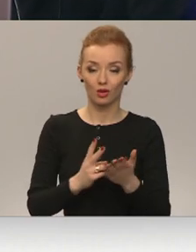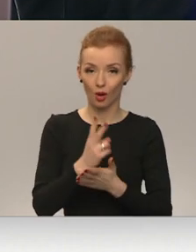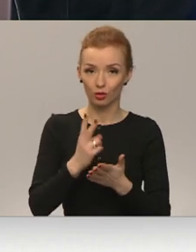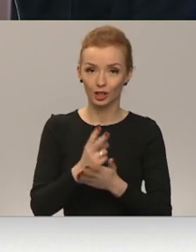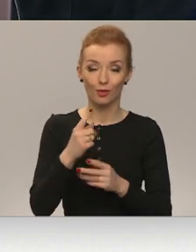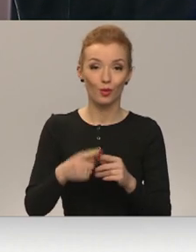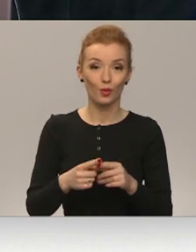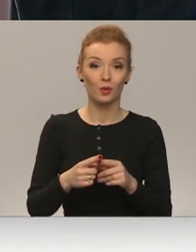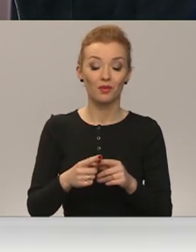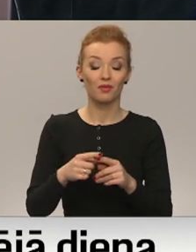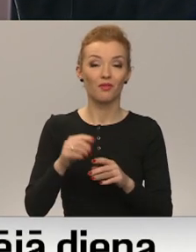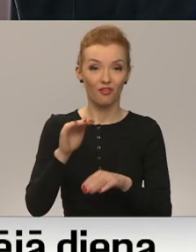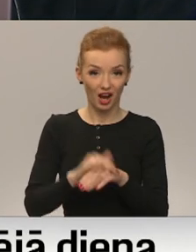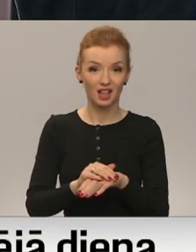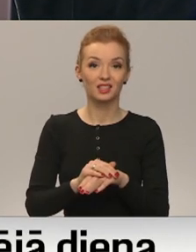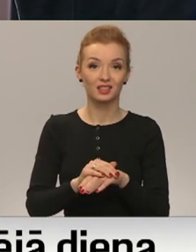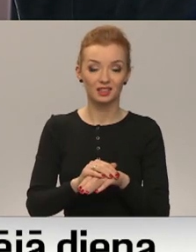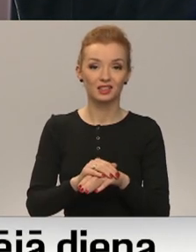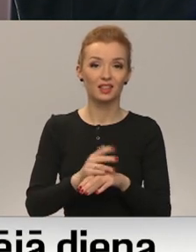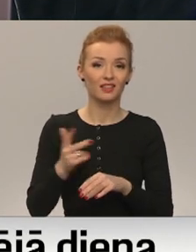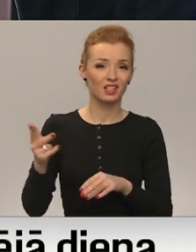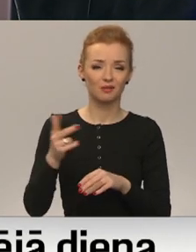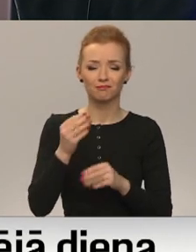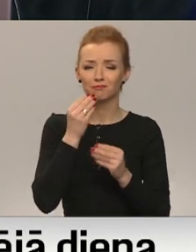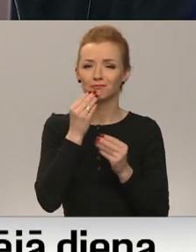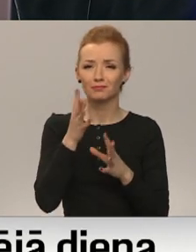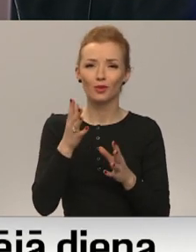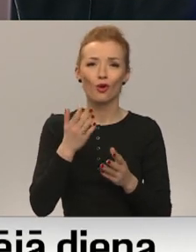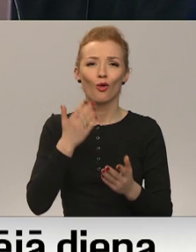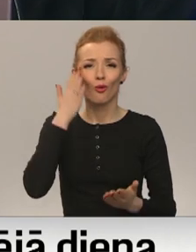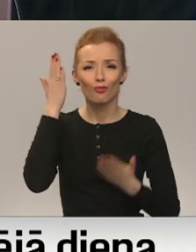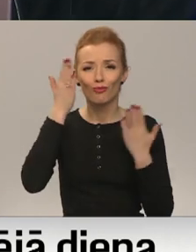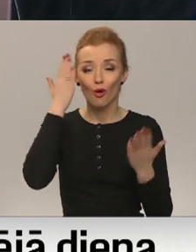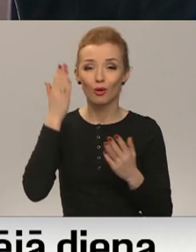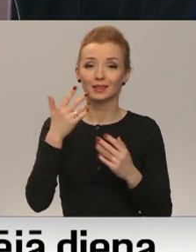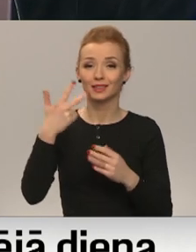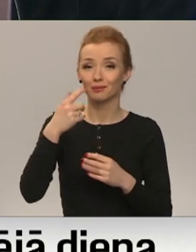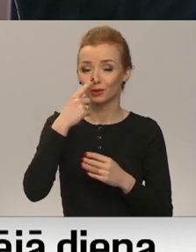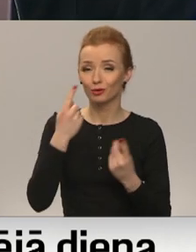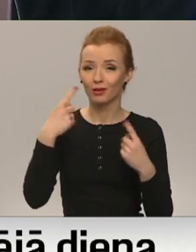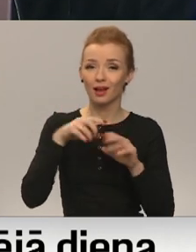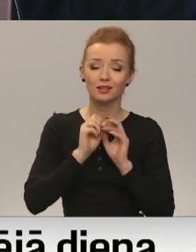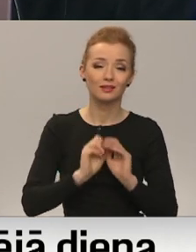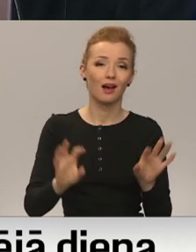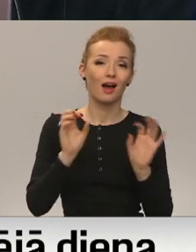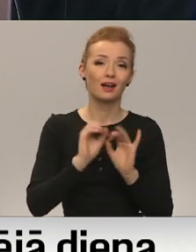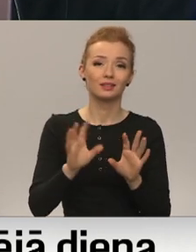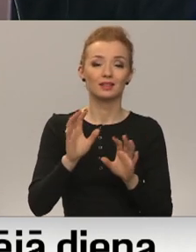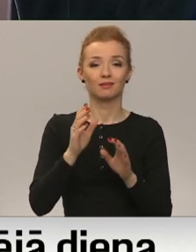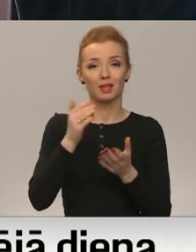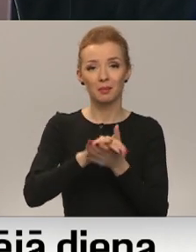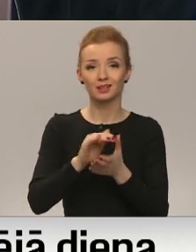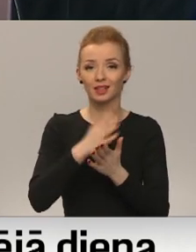un lieliski caur fantastisku humoru teju pusstundas garumā mūs iepazīstināja ar savu ikdienu, un mēs